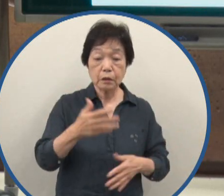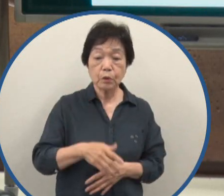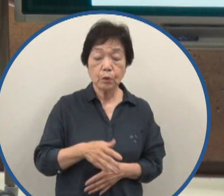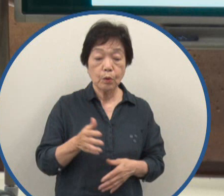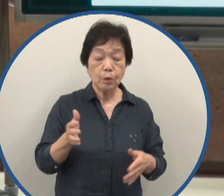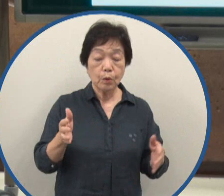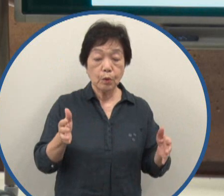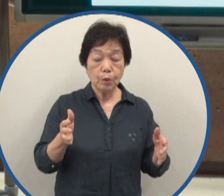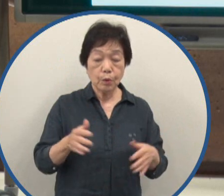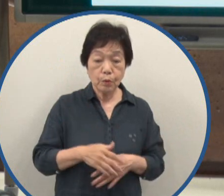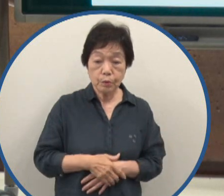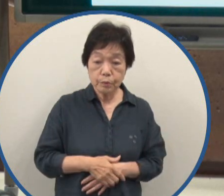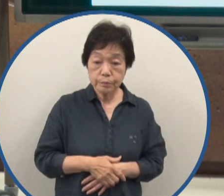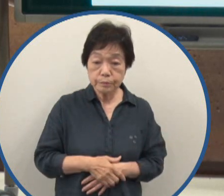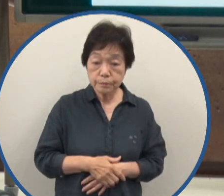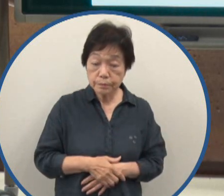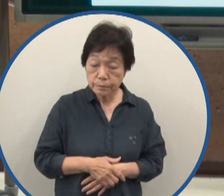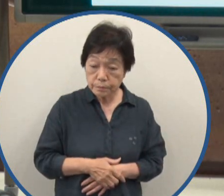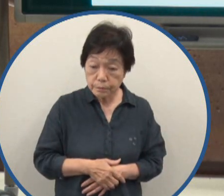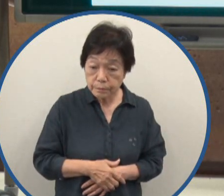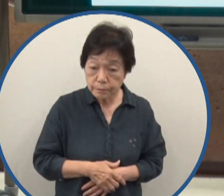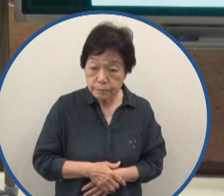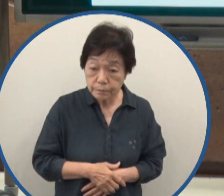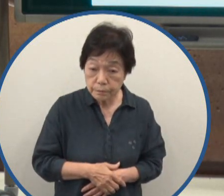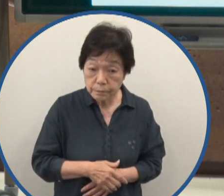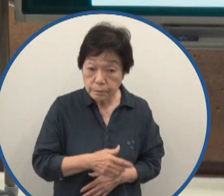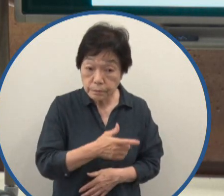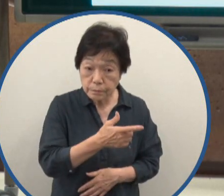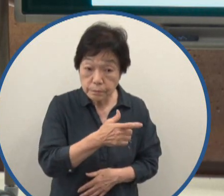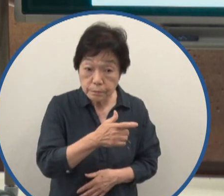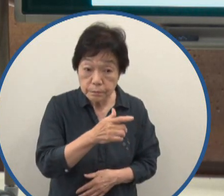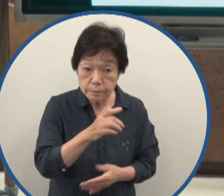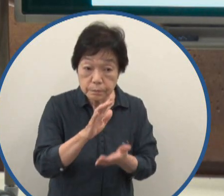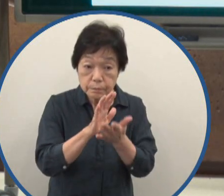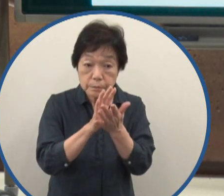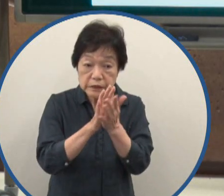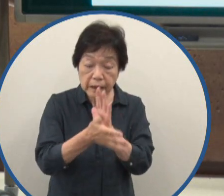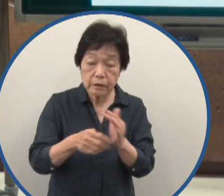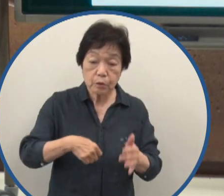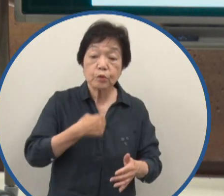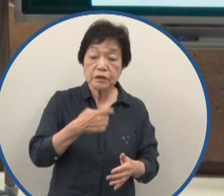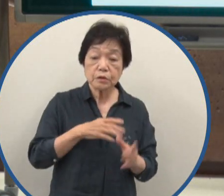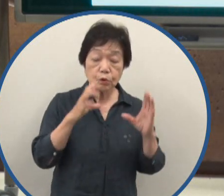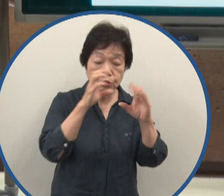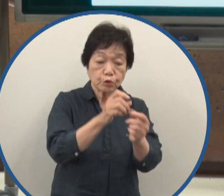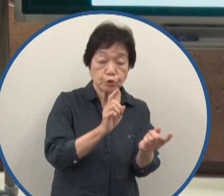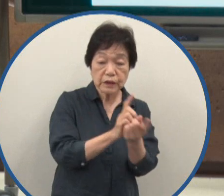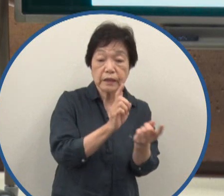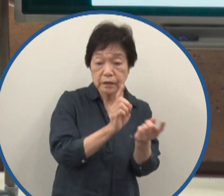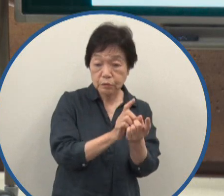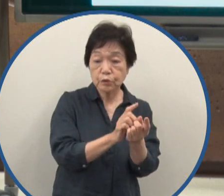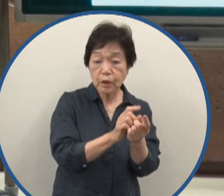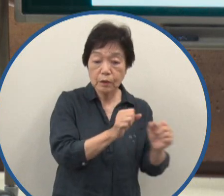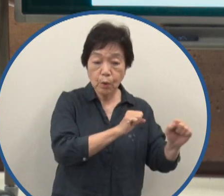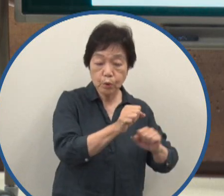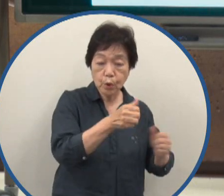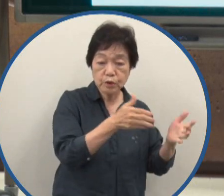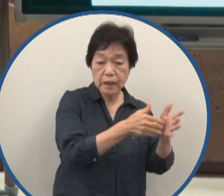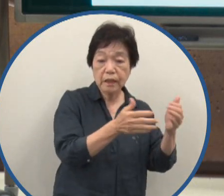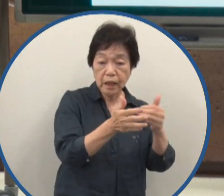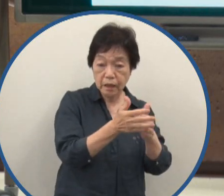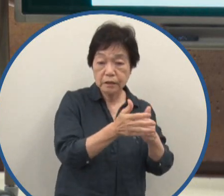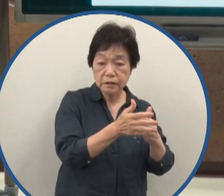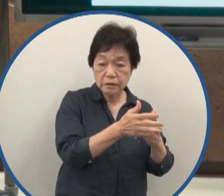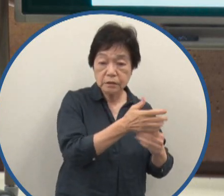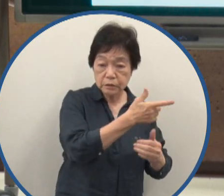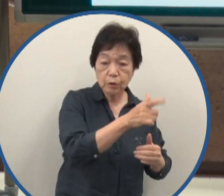後、まあ前回の例でいけば、まん延防止等重点措置になるか、県の独自集中対策が続くという、まあ、行動制限が何か続く